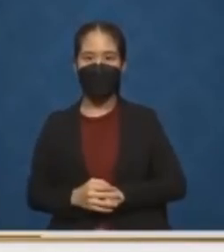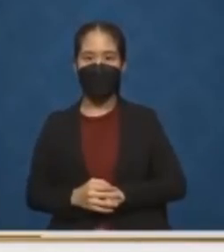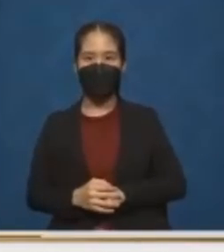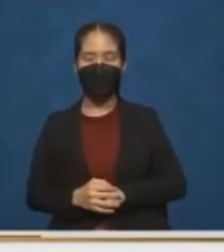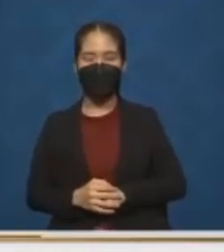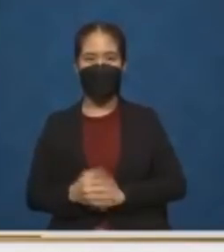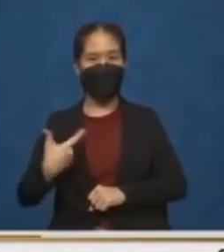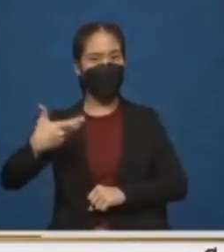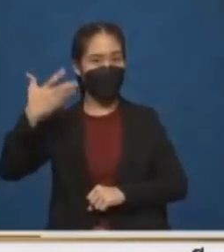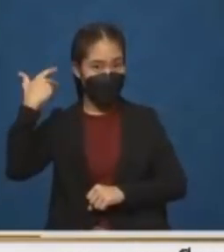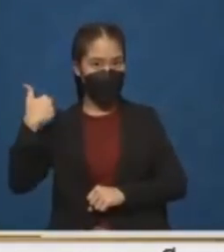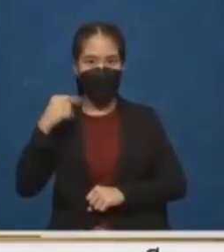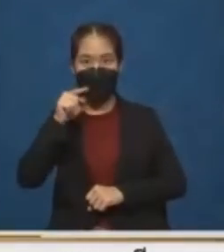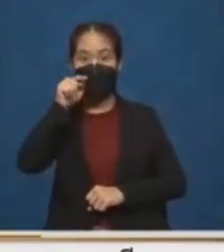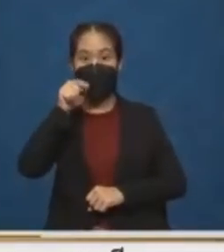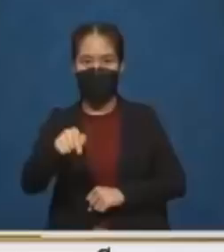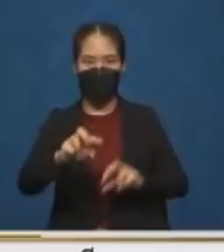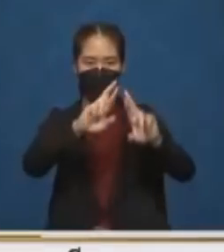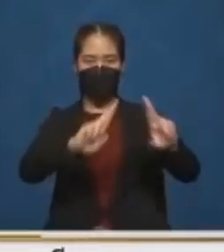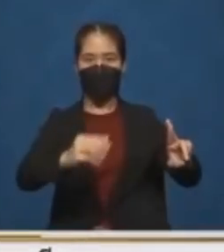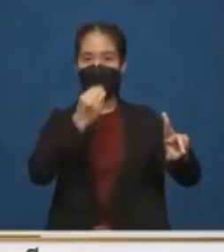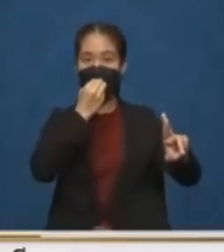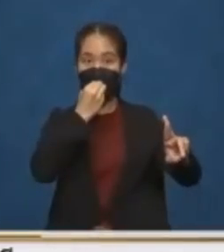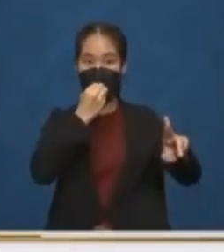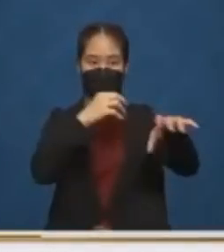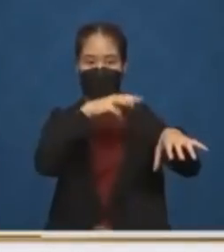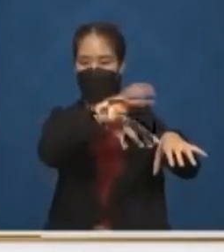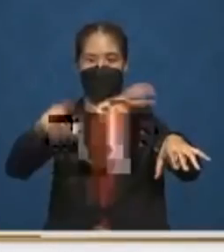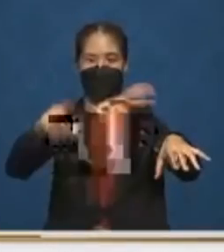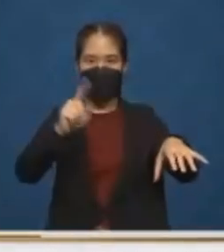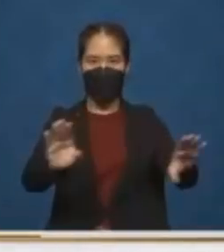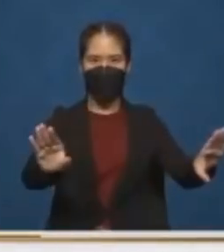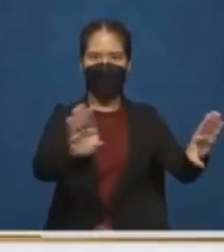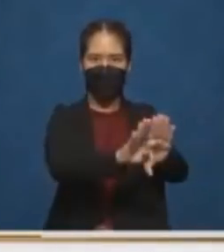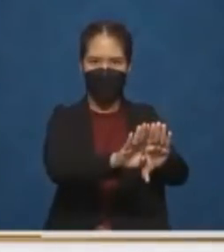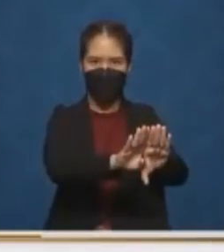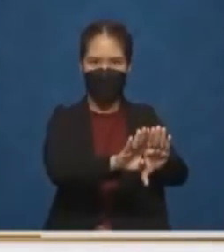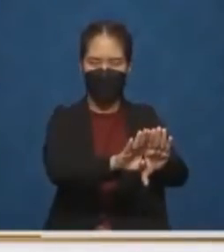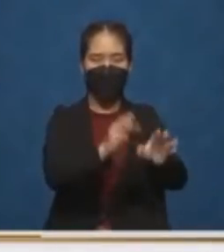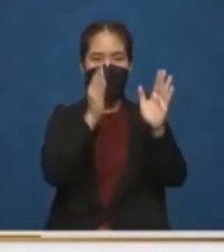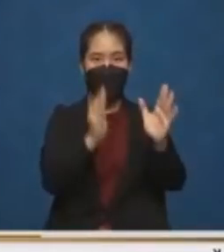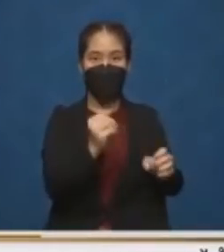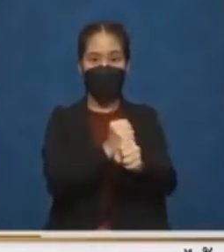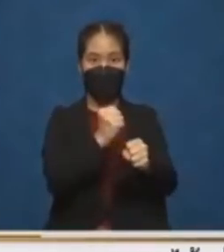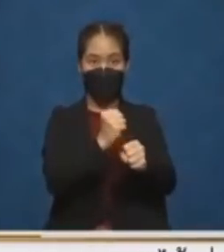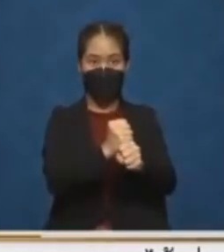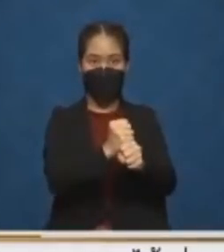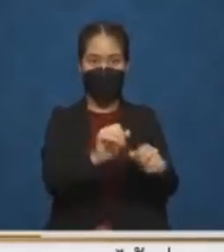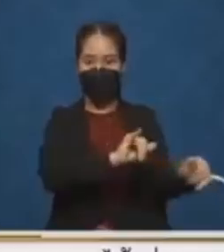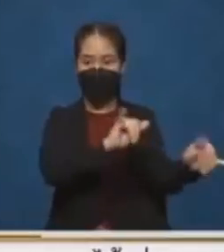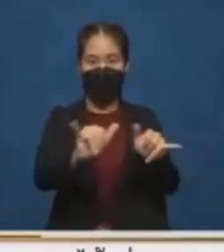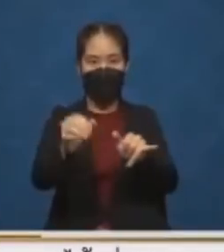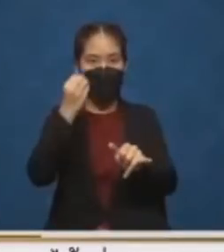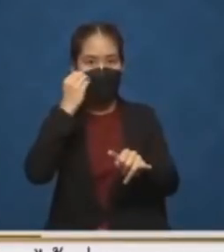วันนั้นมการสั่งให้ปิดลานอาหารมการสั่งห้ามย้ายคนงานออกกลบไปต่างจหวดถ้ป